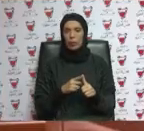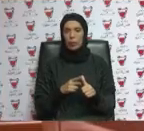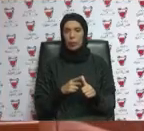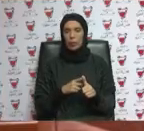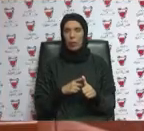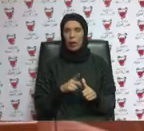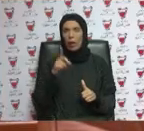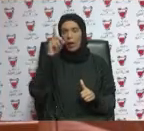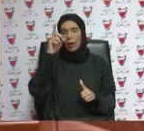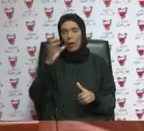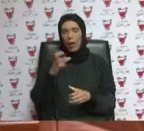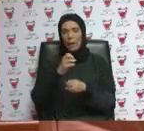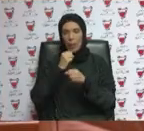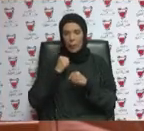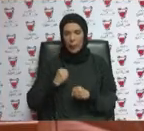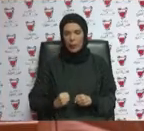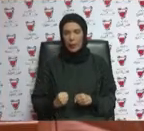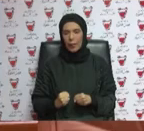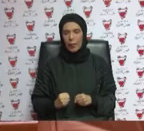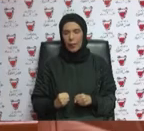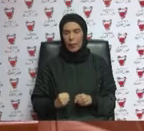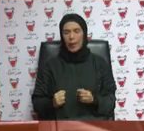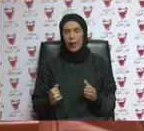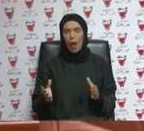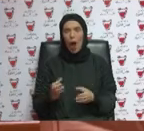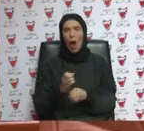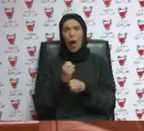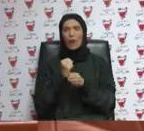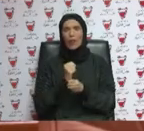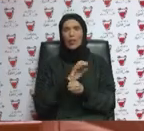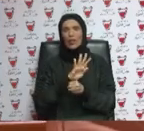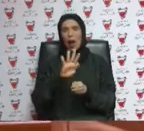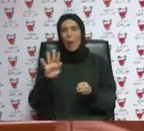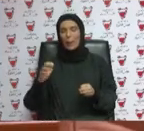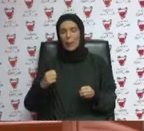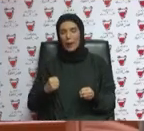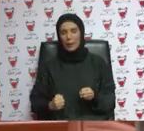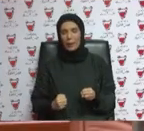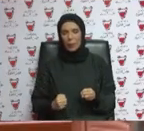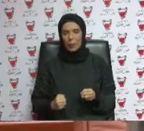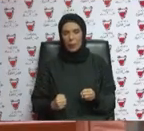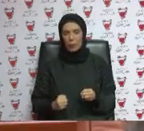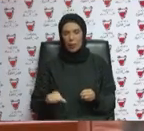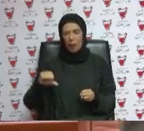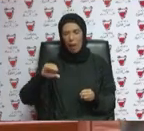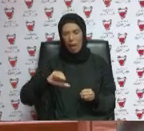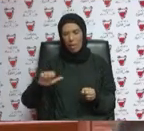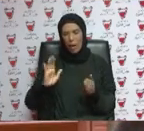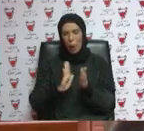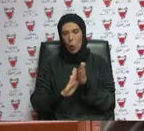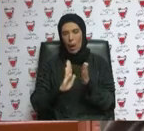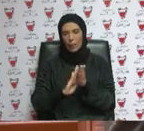المولى أن يحفظ البحرين ويحفظ قادتنا ويحفظ شعب البحرين من كل سوء ومن كل